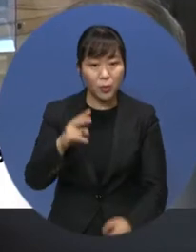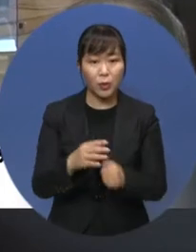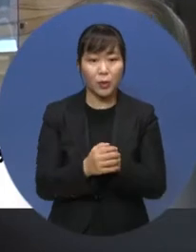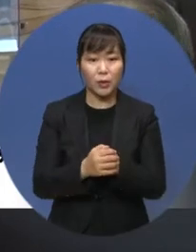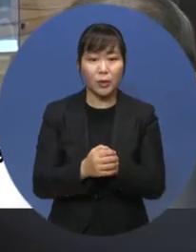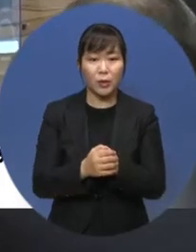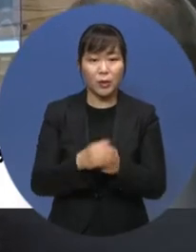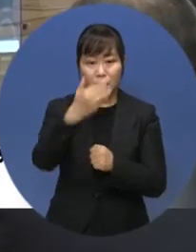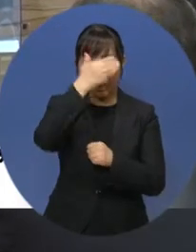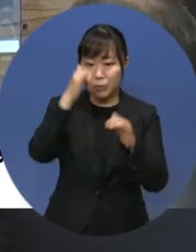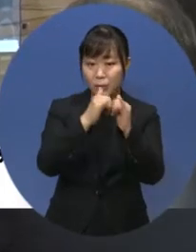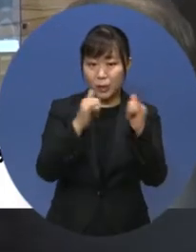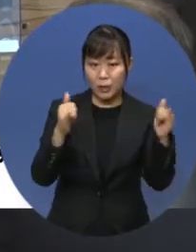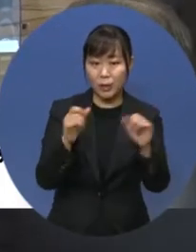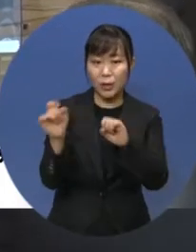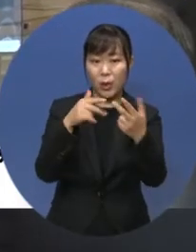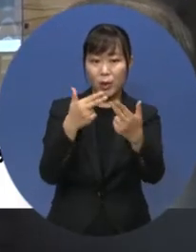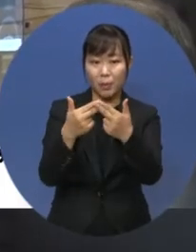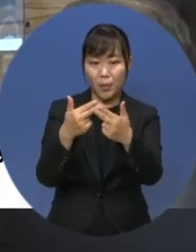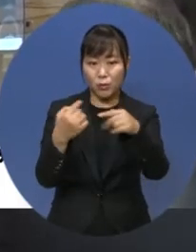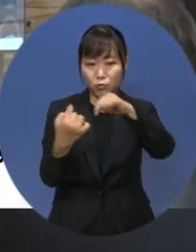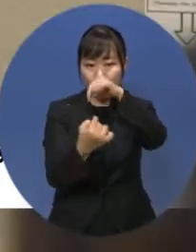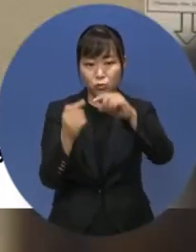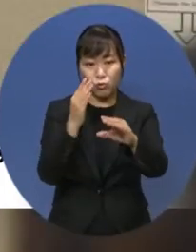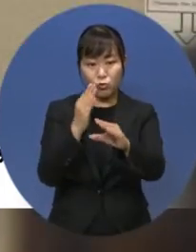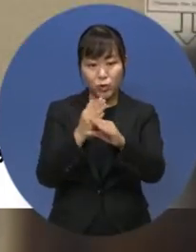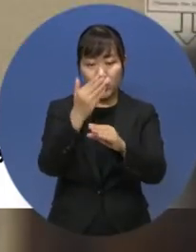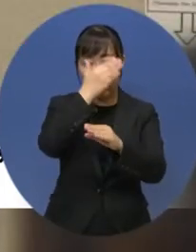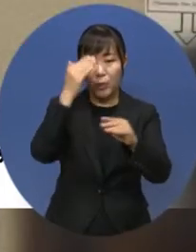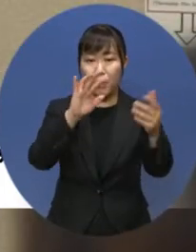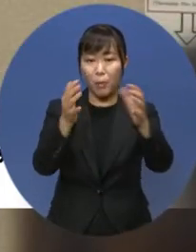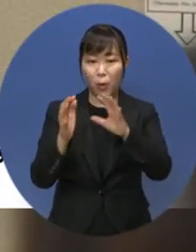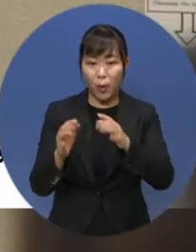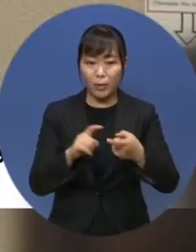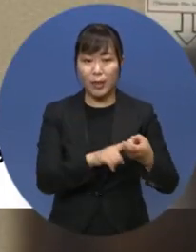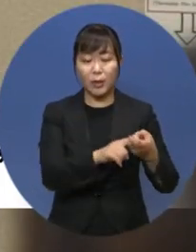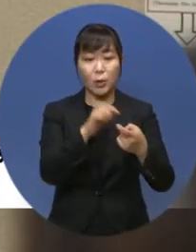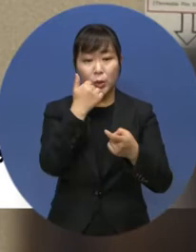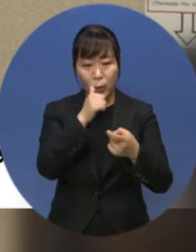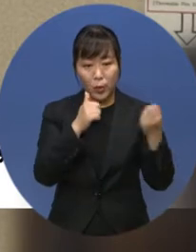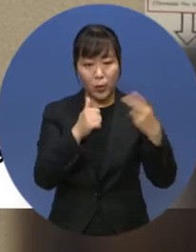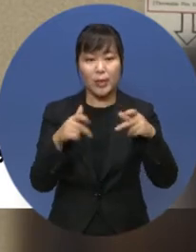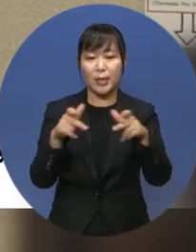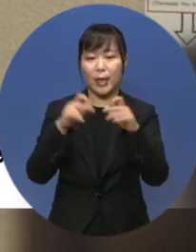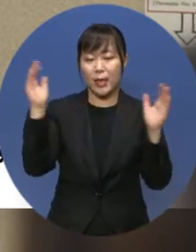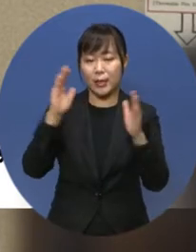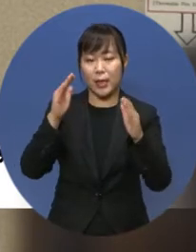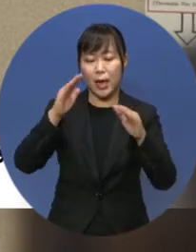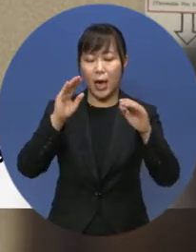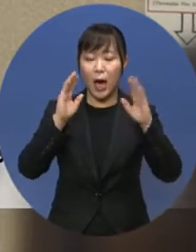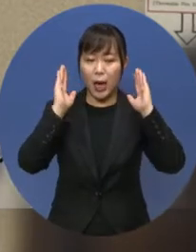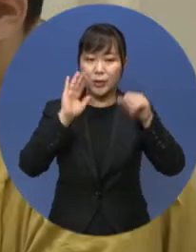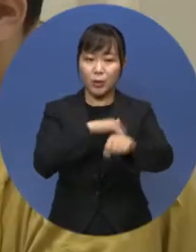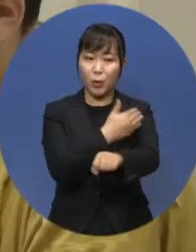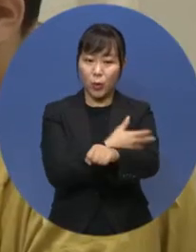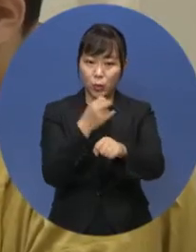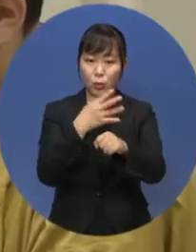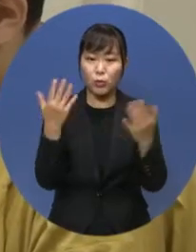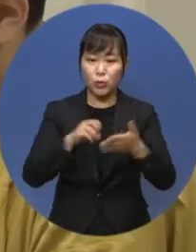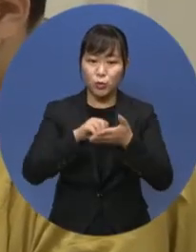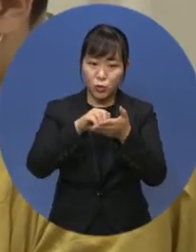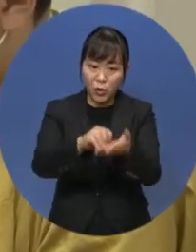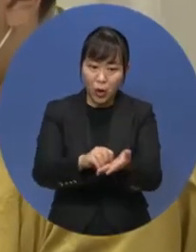청년 세션에서는 재활협회에서 운영하는 청년 포럼 네트워크 소개와 장애 학생의 학습권과 취업